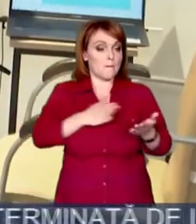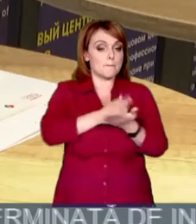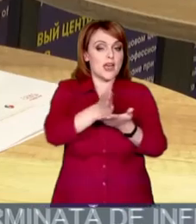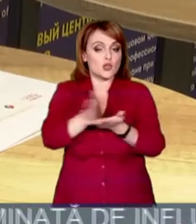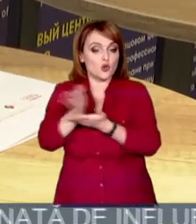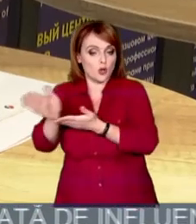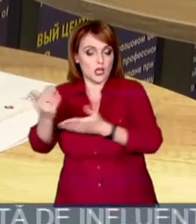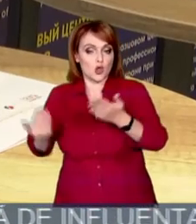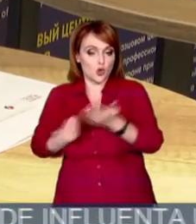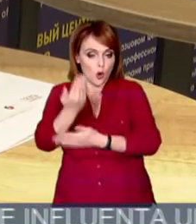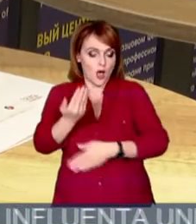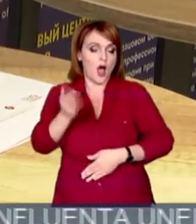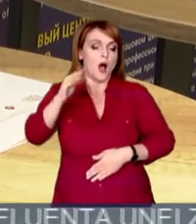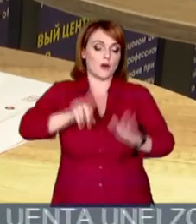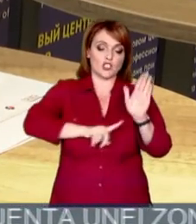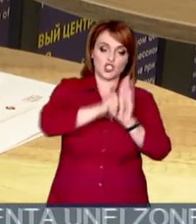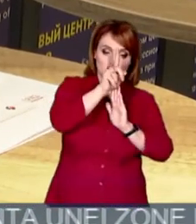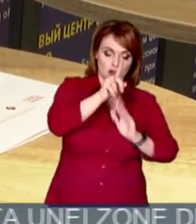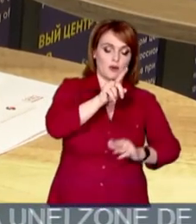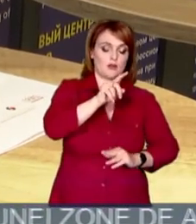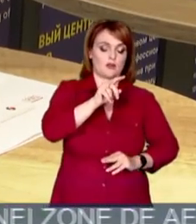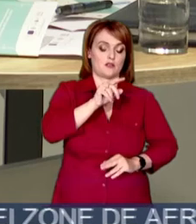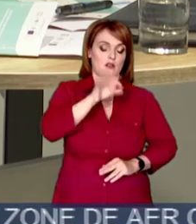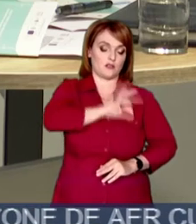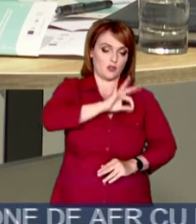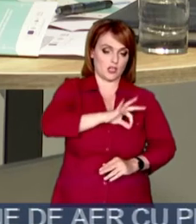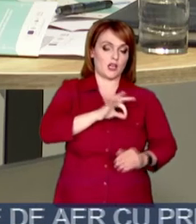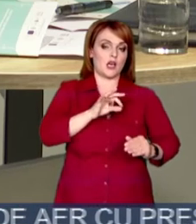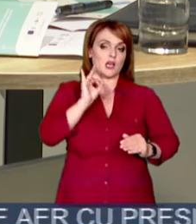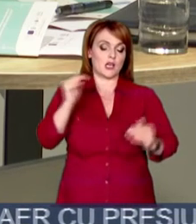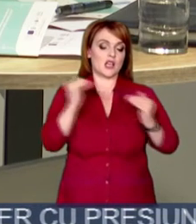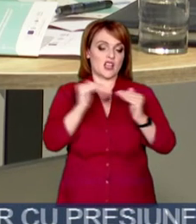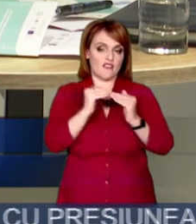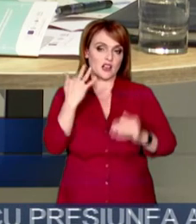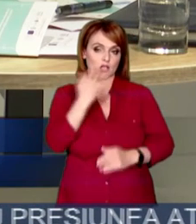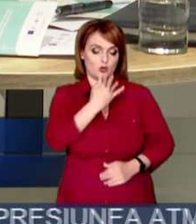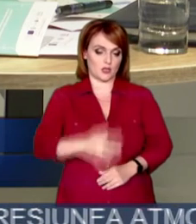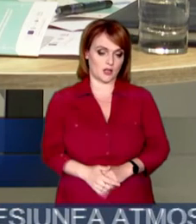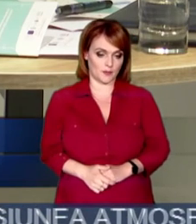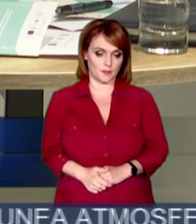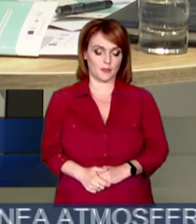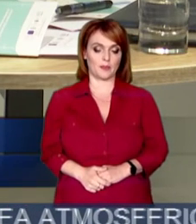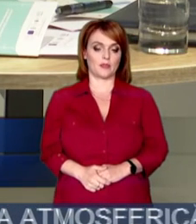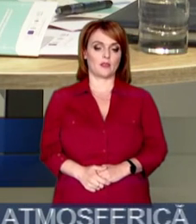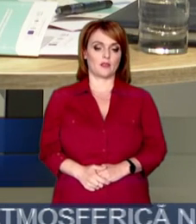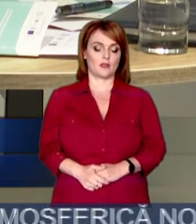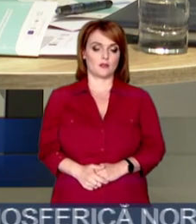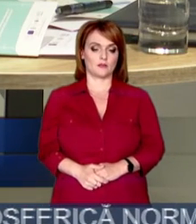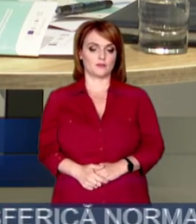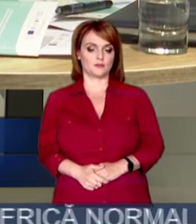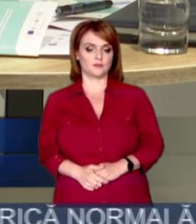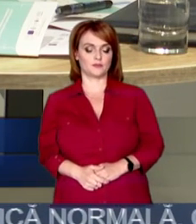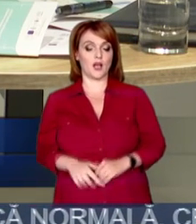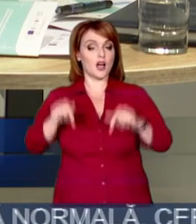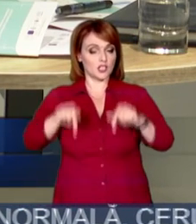ulterior acestea vor fi puse în practică și la nivel național. Noi la centru vedeam sute de cazuri, în calitate